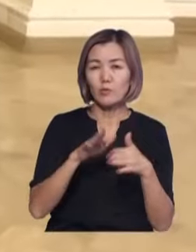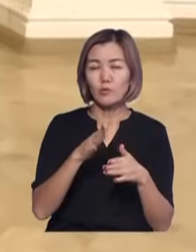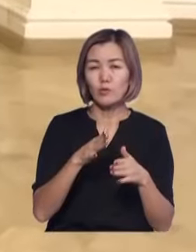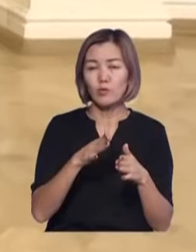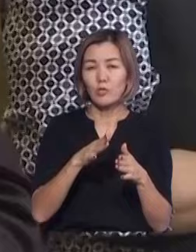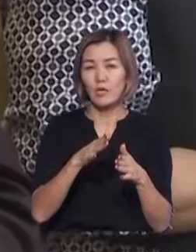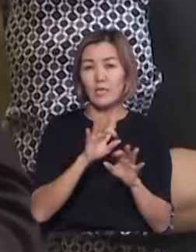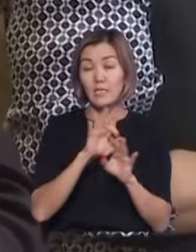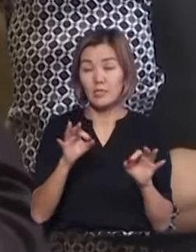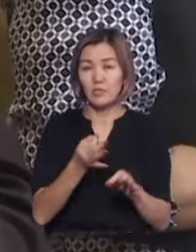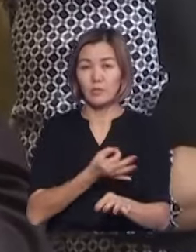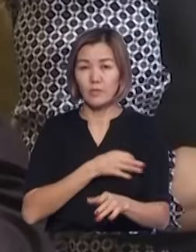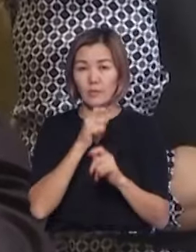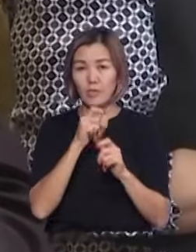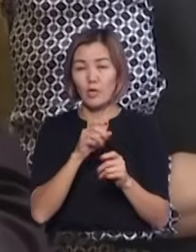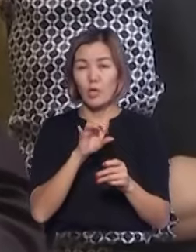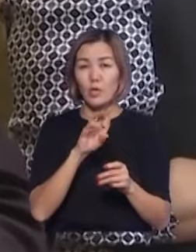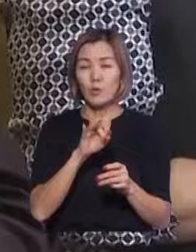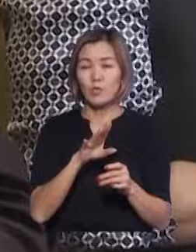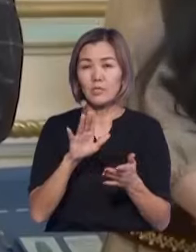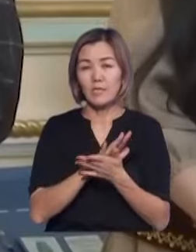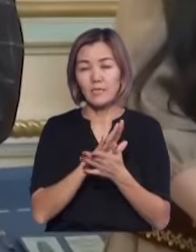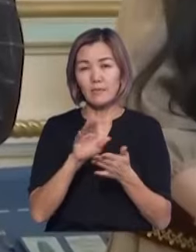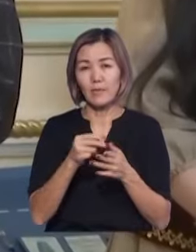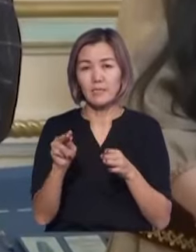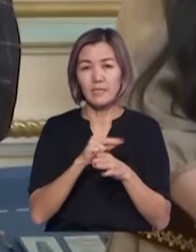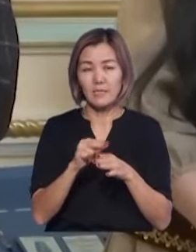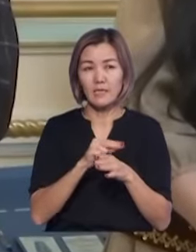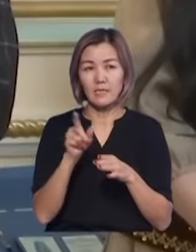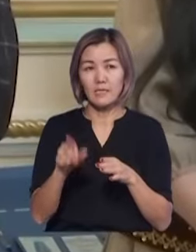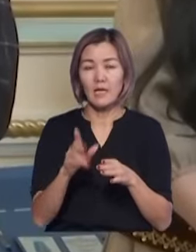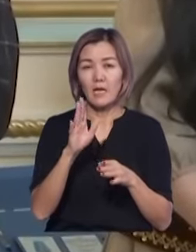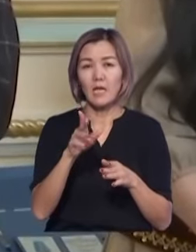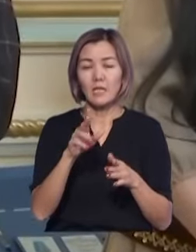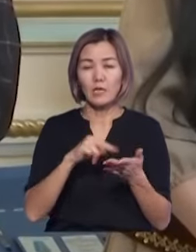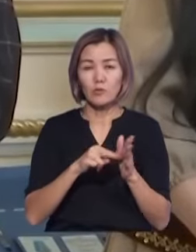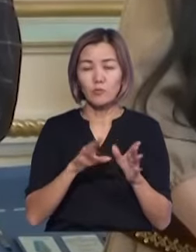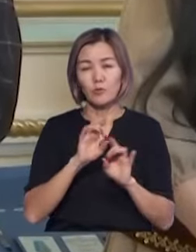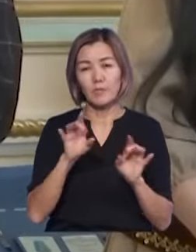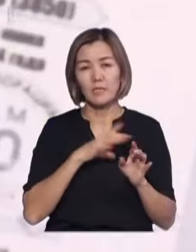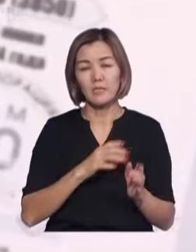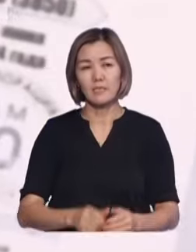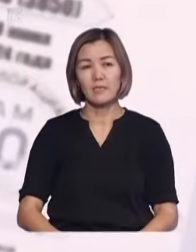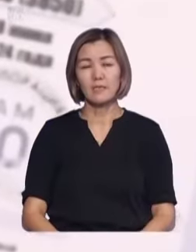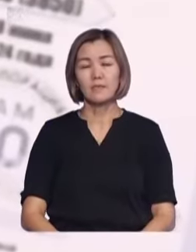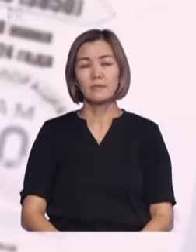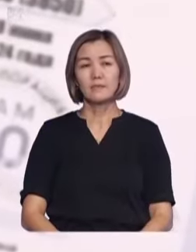тақты. Оның бірі Юридическая газетінің бас редакторы. Еңбегі еленген басшы алдағы жұмыс жоспарымен бөлісті.